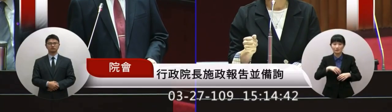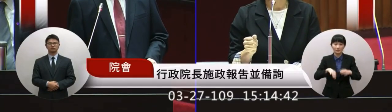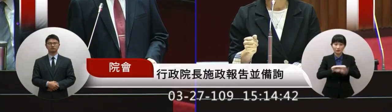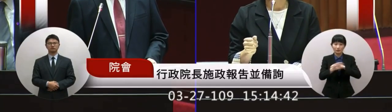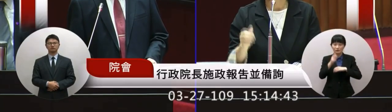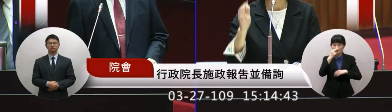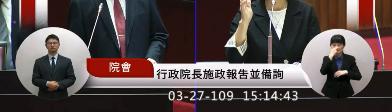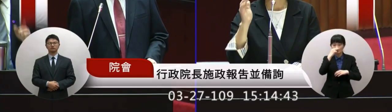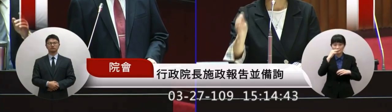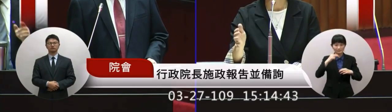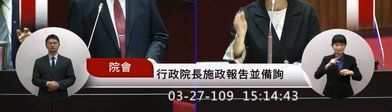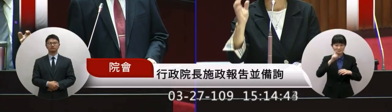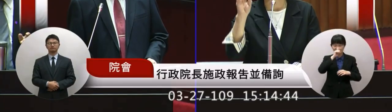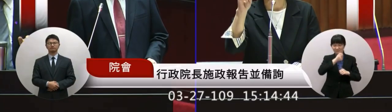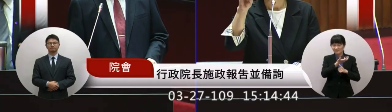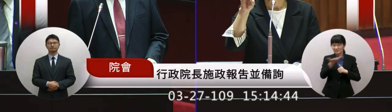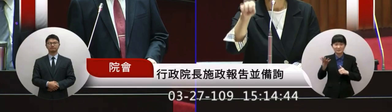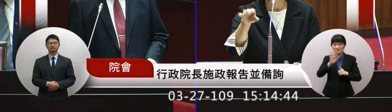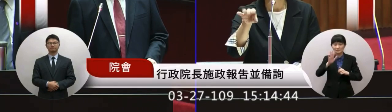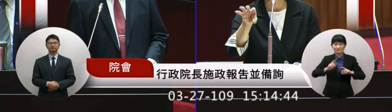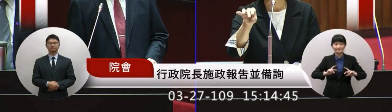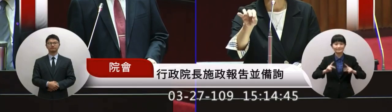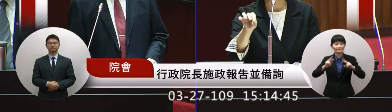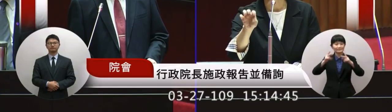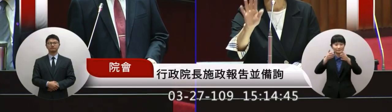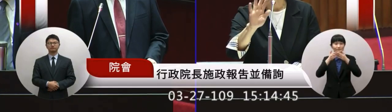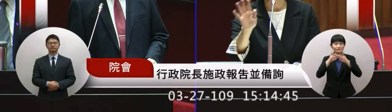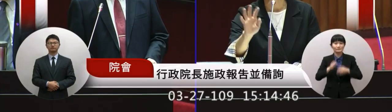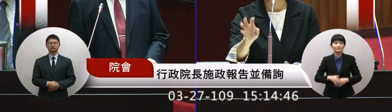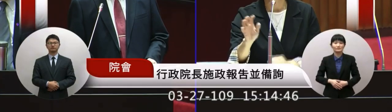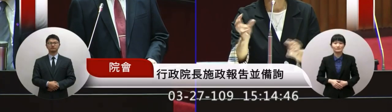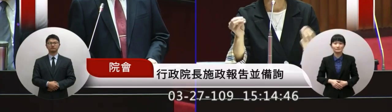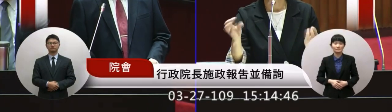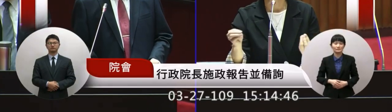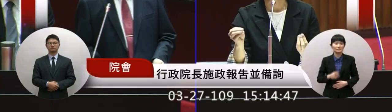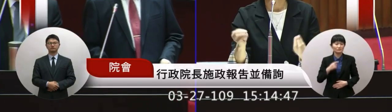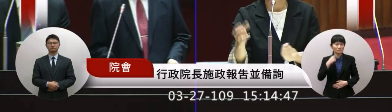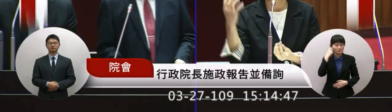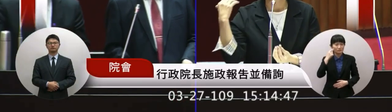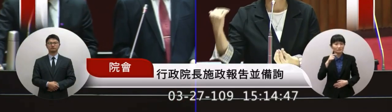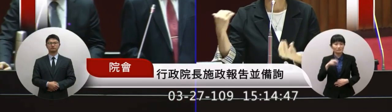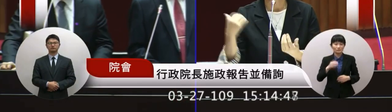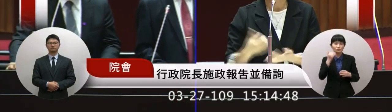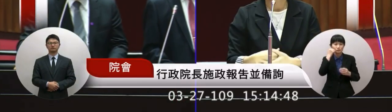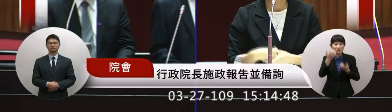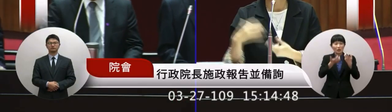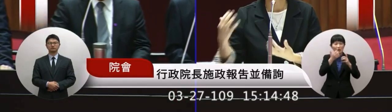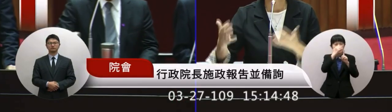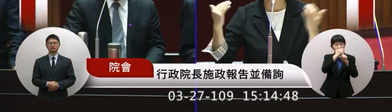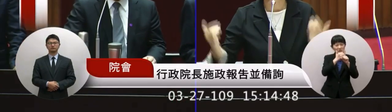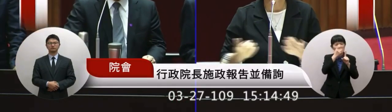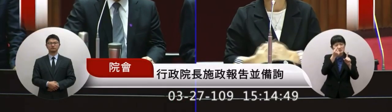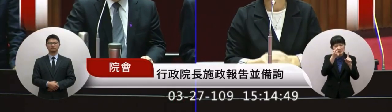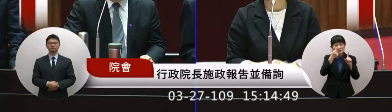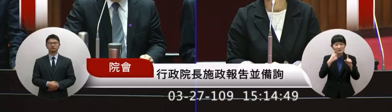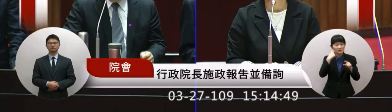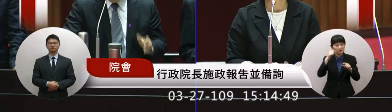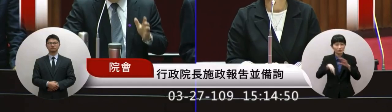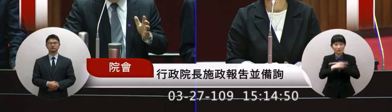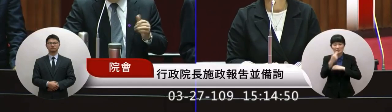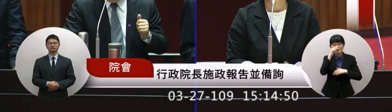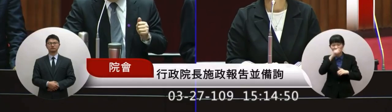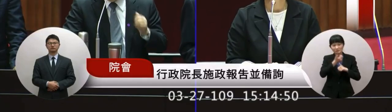有效的，因为你的空污事情去降载一点点，是效果看不出来，这个污染是较大